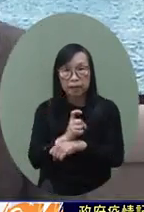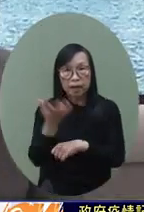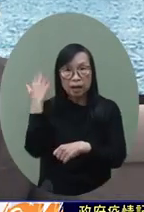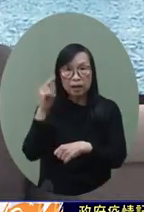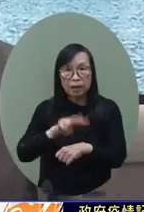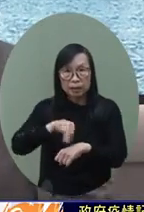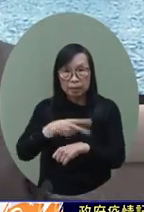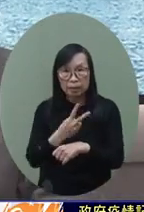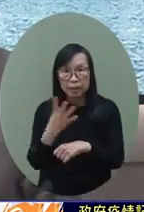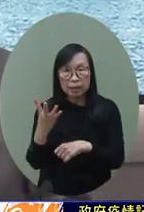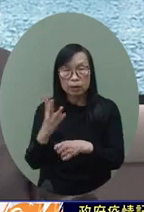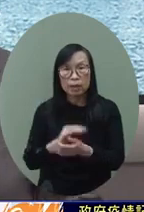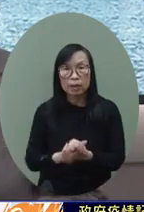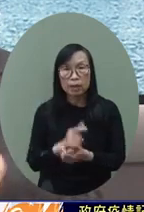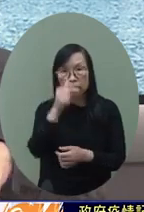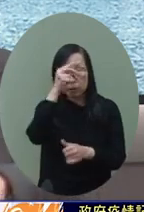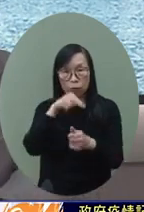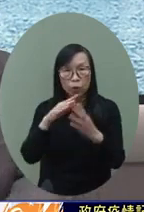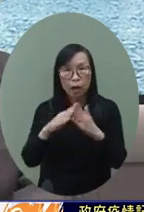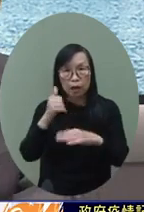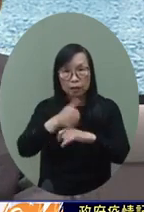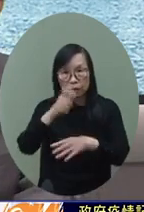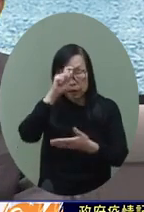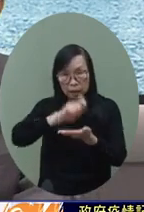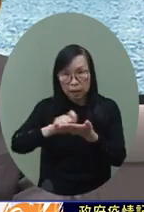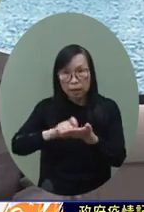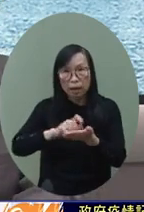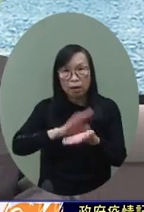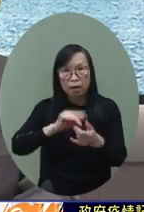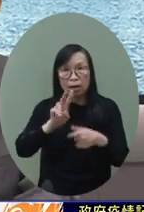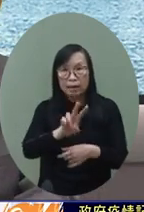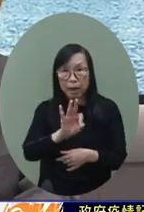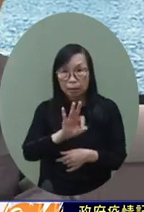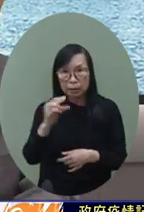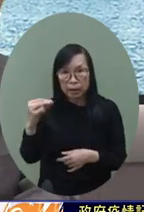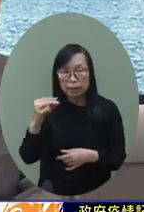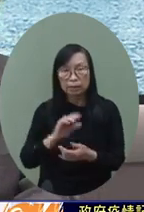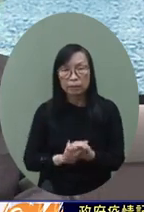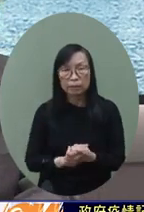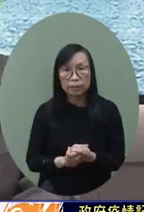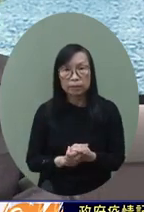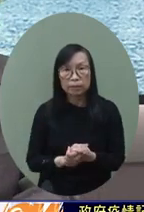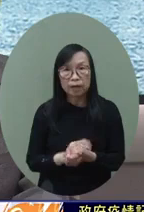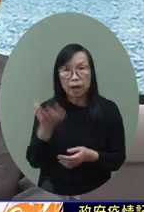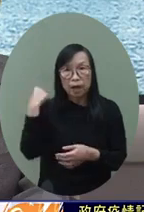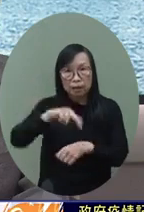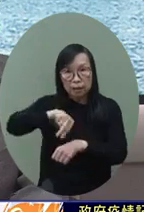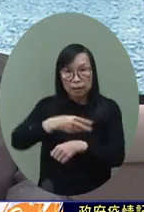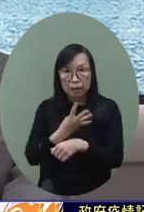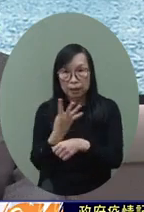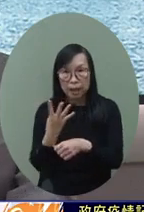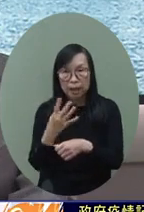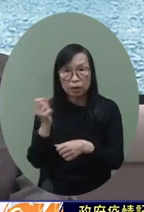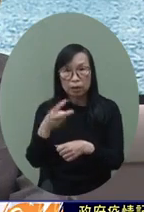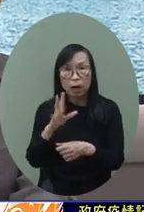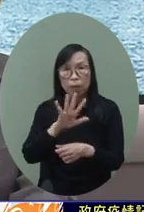去24小時，醫管局系統錄得情報個案37宗。喺過去24小時，再